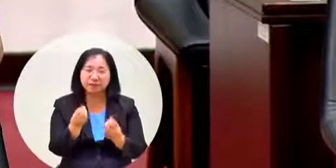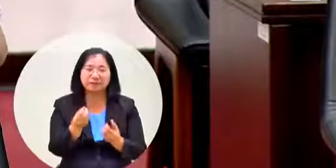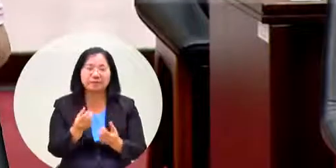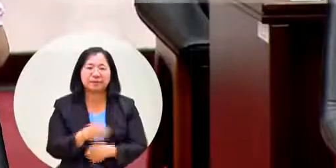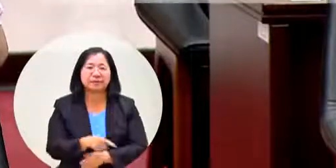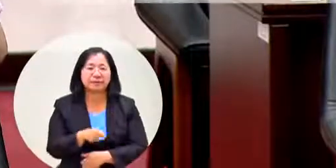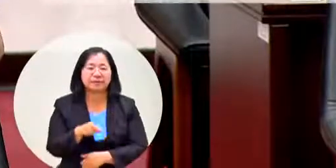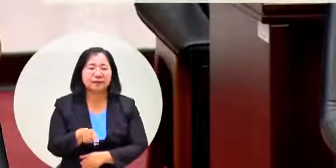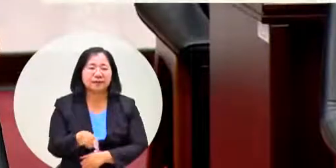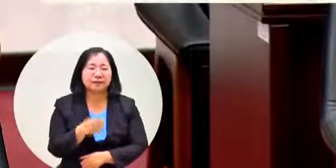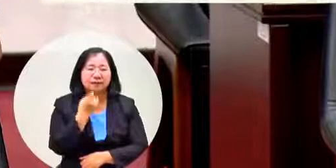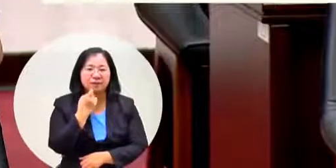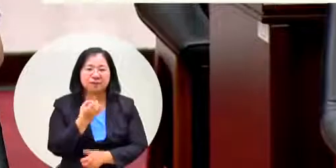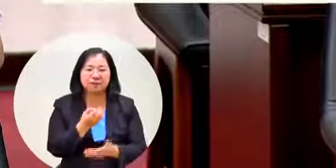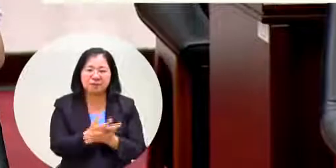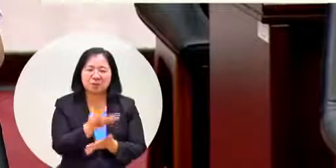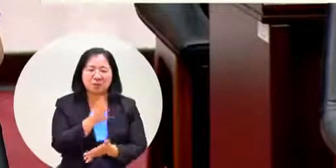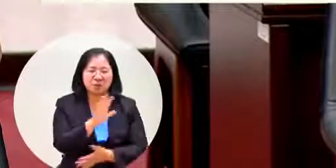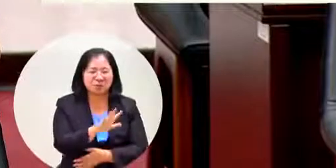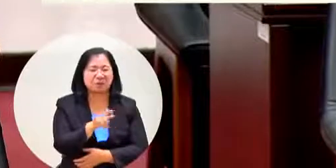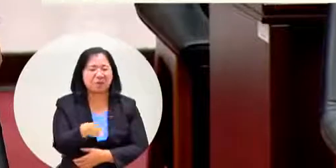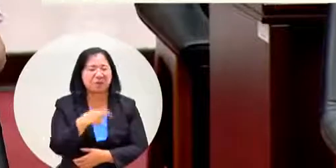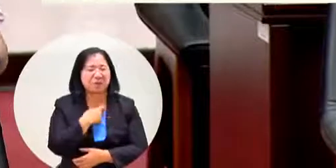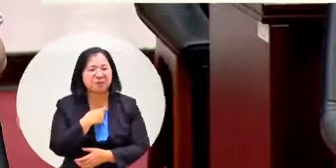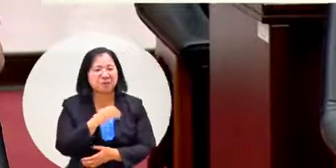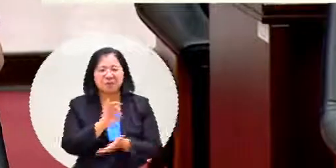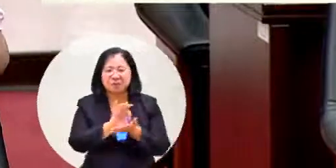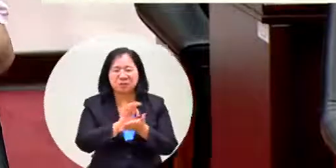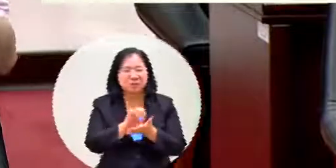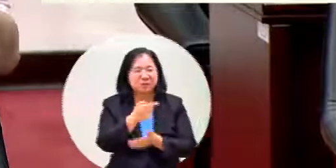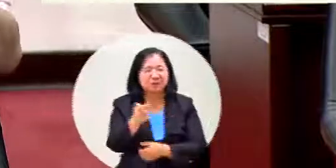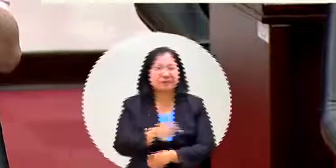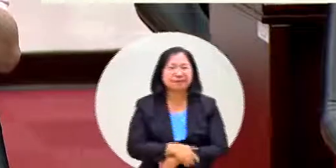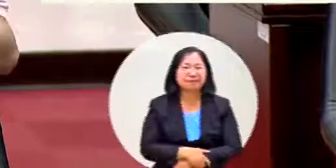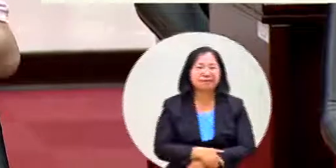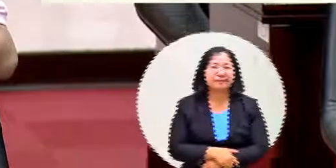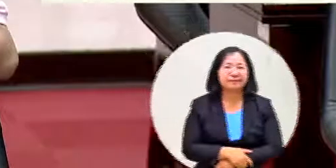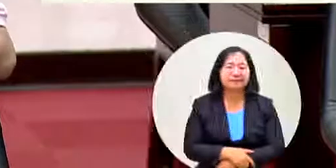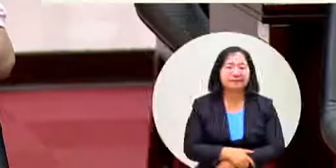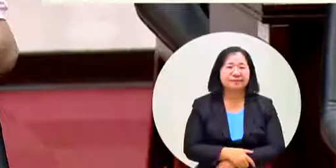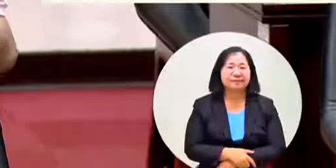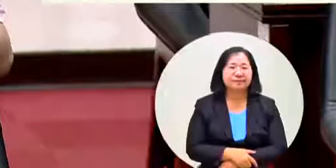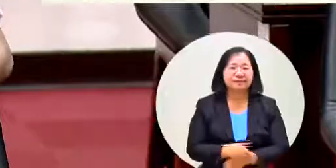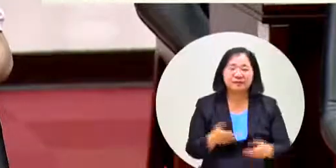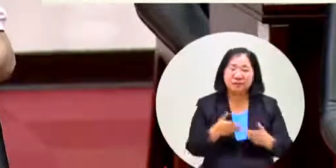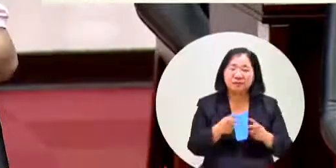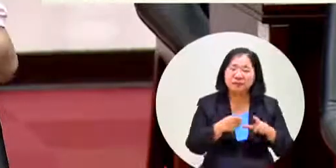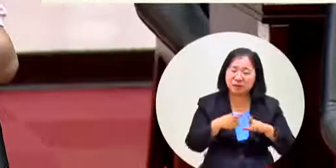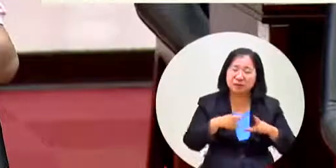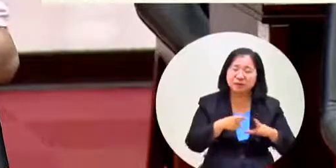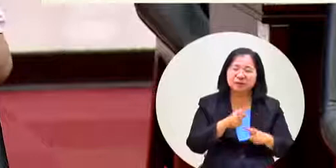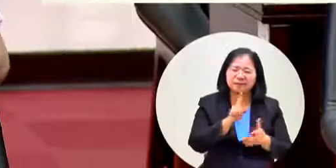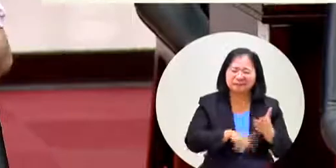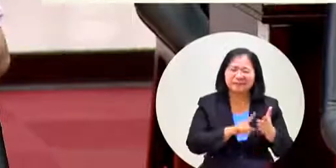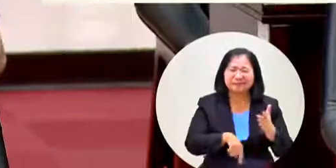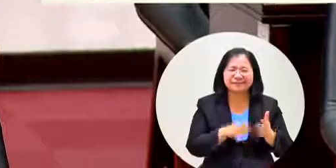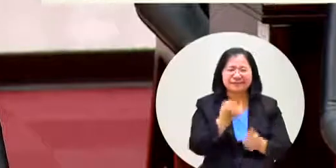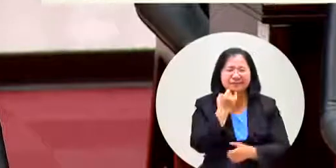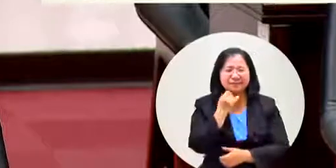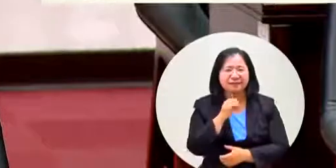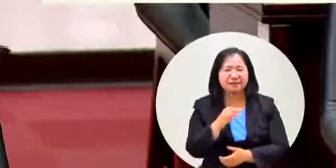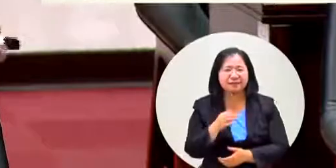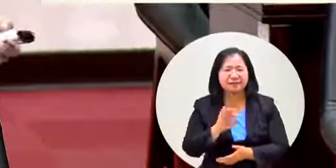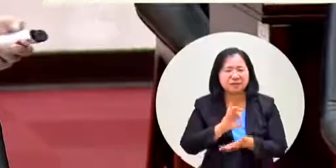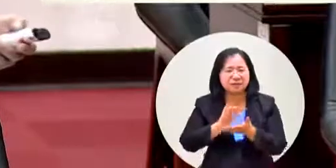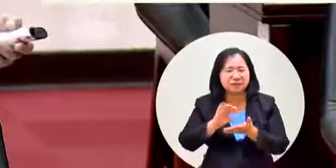谢谢。 那怎么样再跟黄议员报告？ 好好， 谢谢。 因为这地方好不容易吼，讲会当是不是符合啊？这个